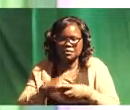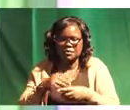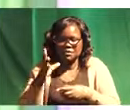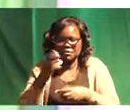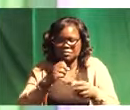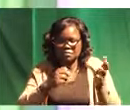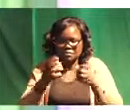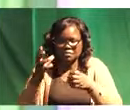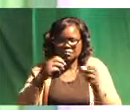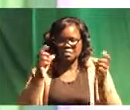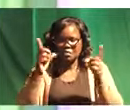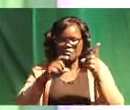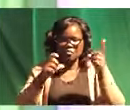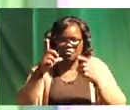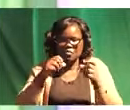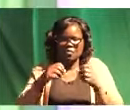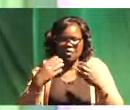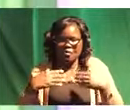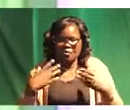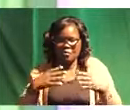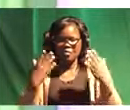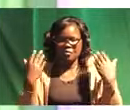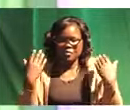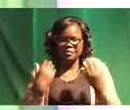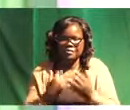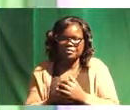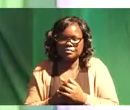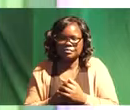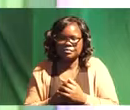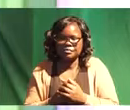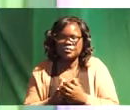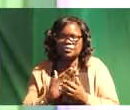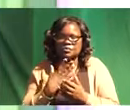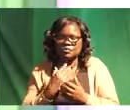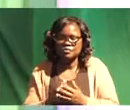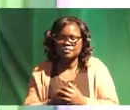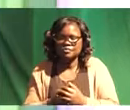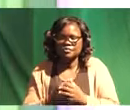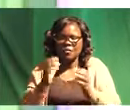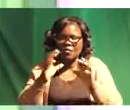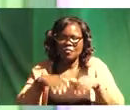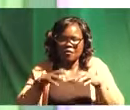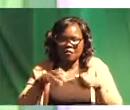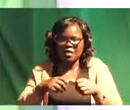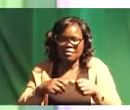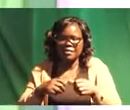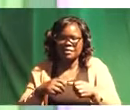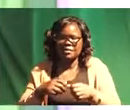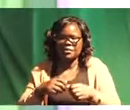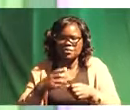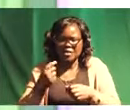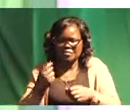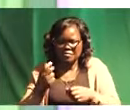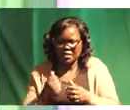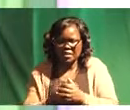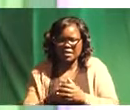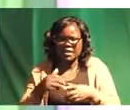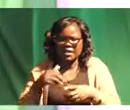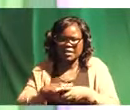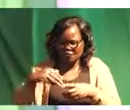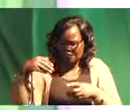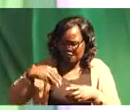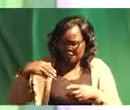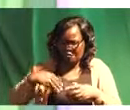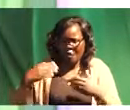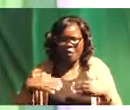kukusanya maziwa ya watu wa Meru. Tunataka kilimo iweke pesa kwa mfuko